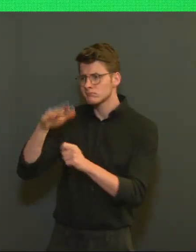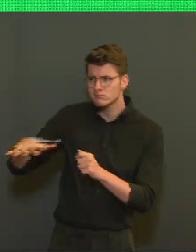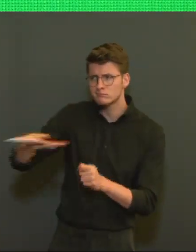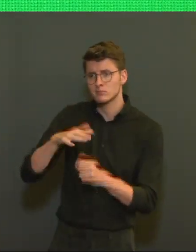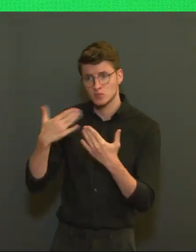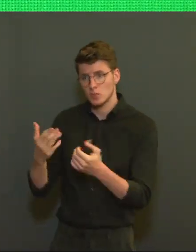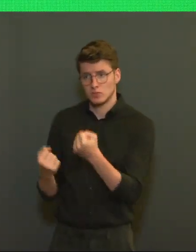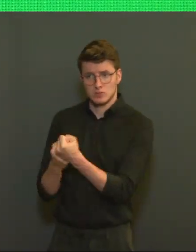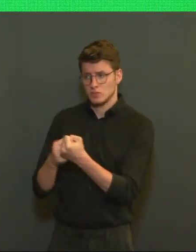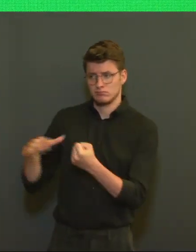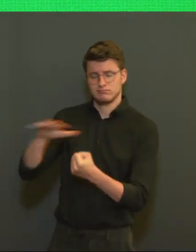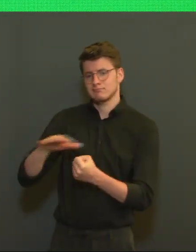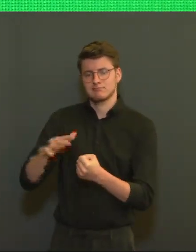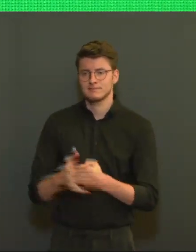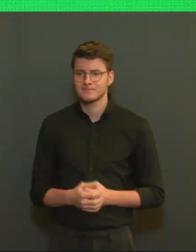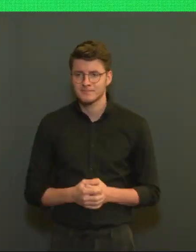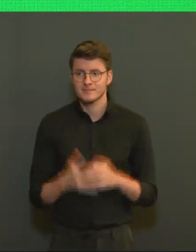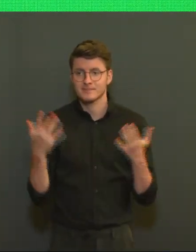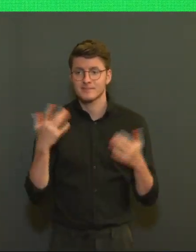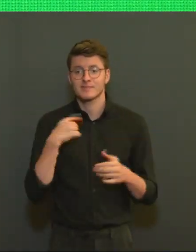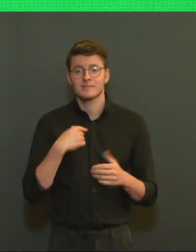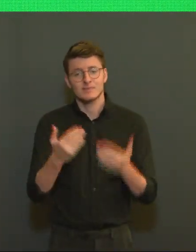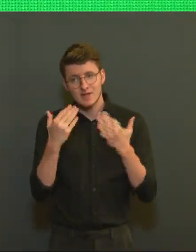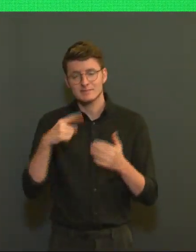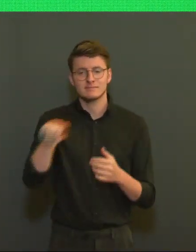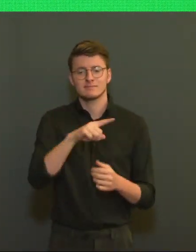sectoren. Ik wens u alvast een prettig weekend.